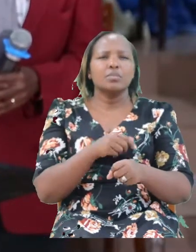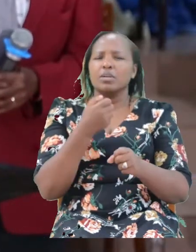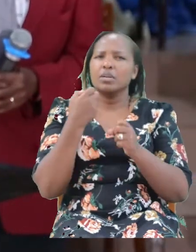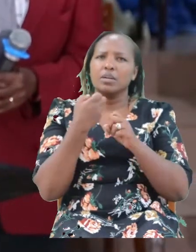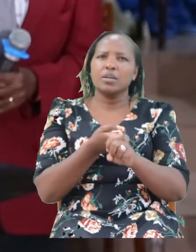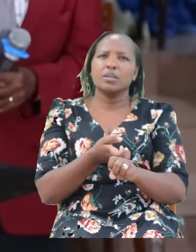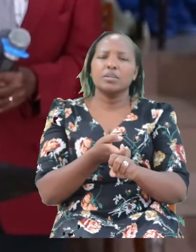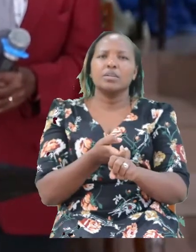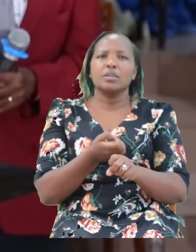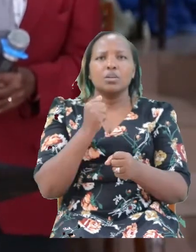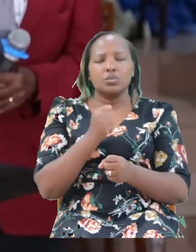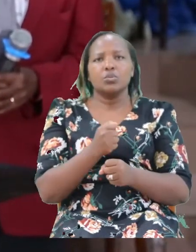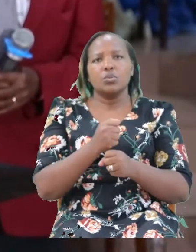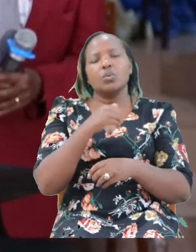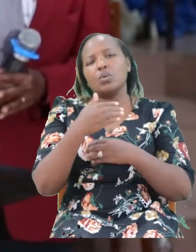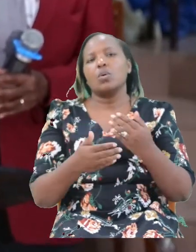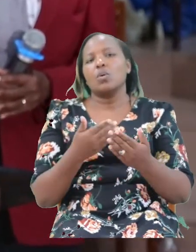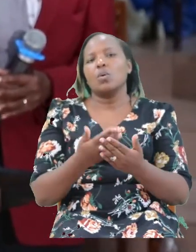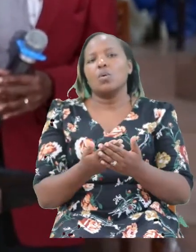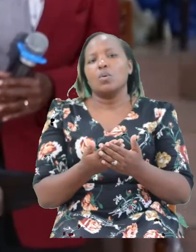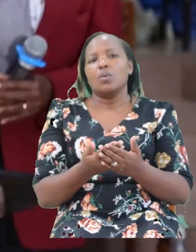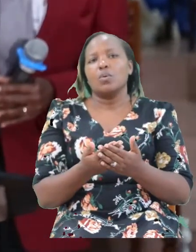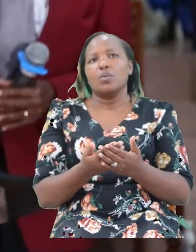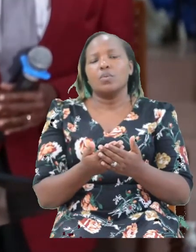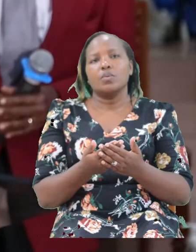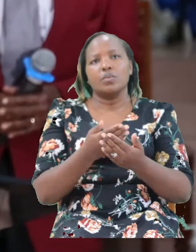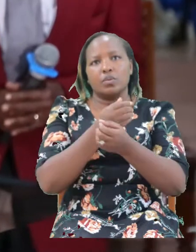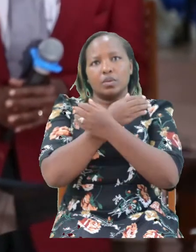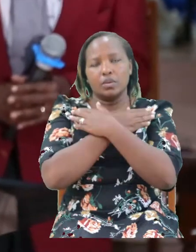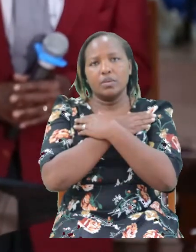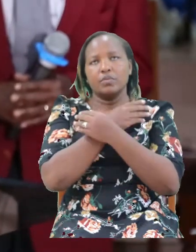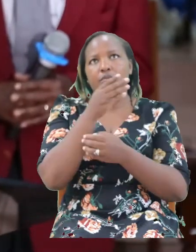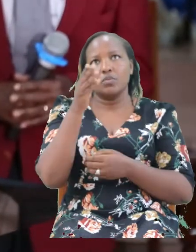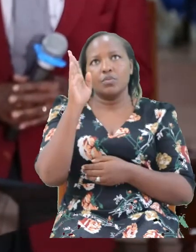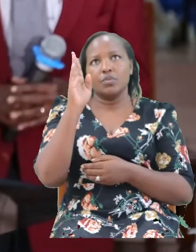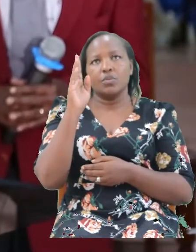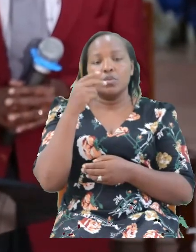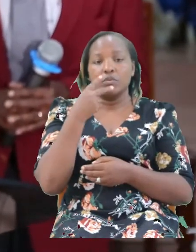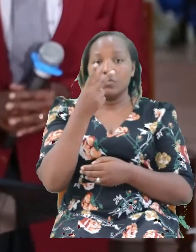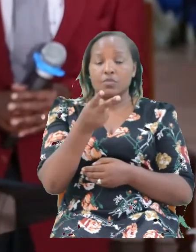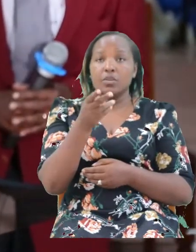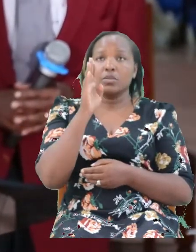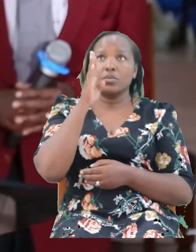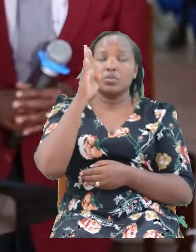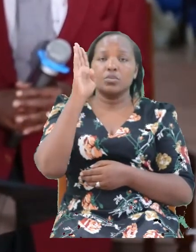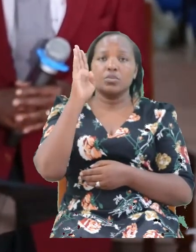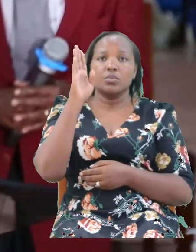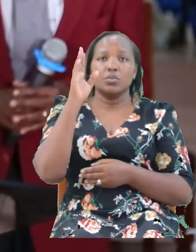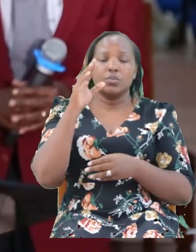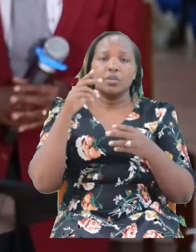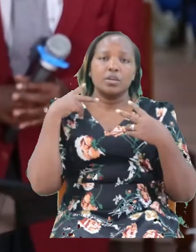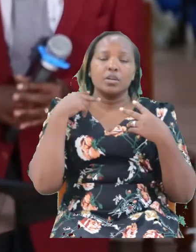magumu, kufanya yote kwa mapenzi yako na kukutazama wewe. Tuchukua kila